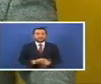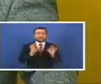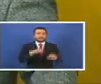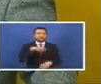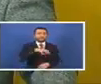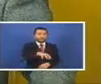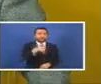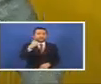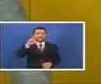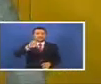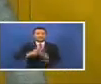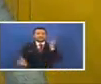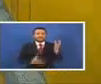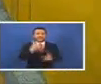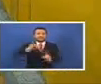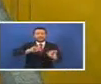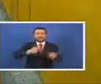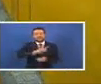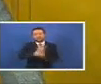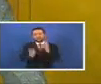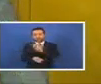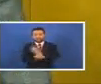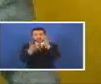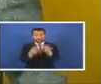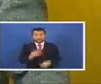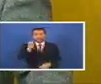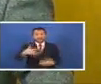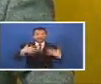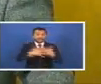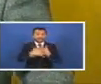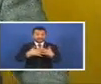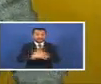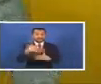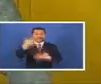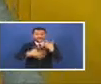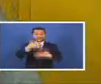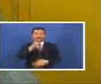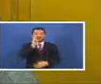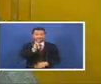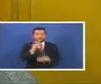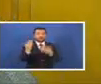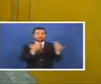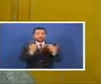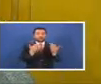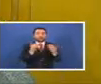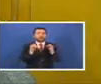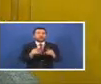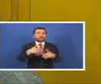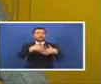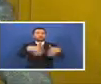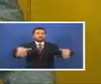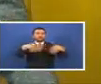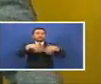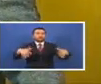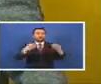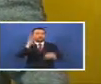Bölge bir cehennem topuna dönüşmüş. Her gece ekranlarda Sübhaneke boncuğu gibi yan yana dizilen